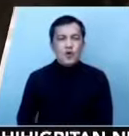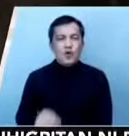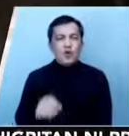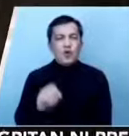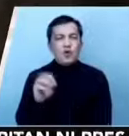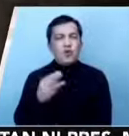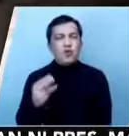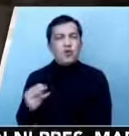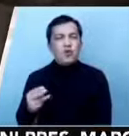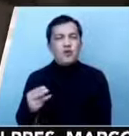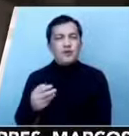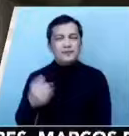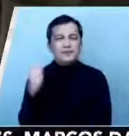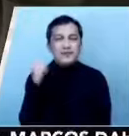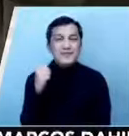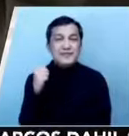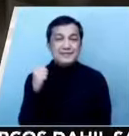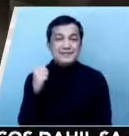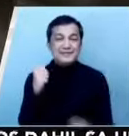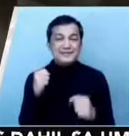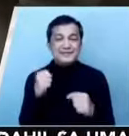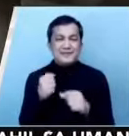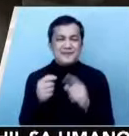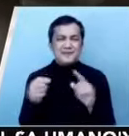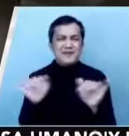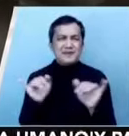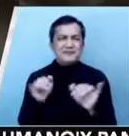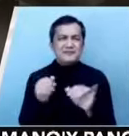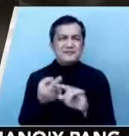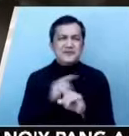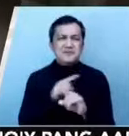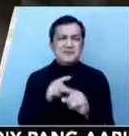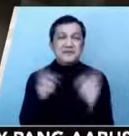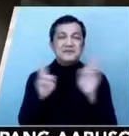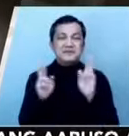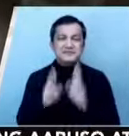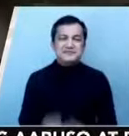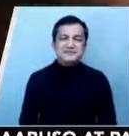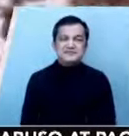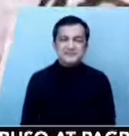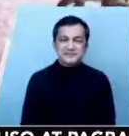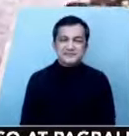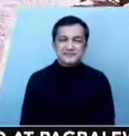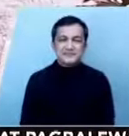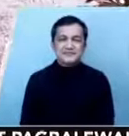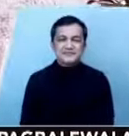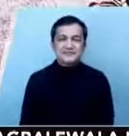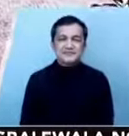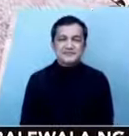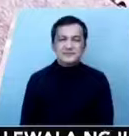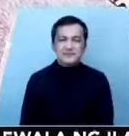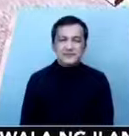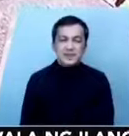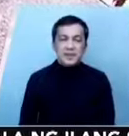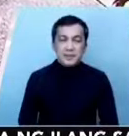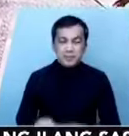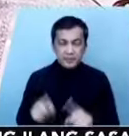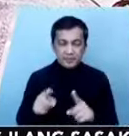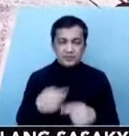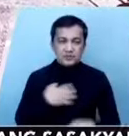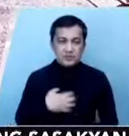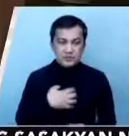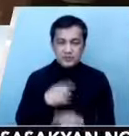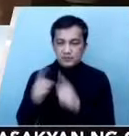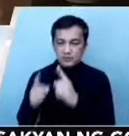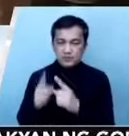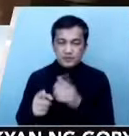Malamig, parang galing ref. Pero ang reklamo ng nakausap kong magulang